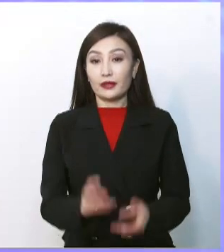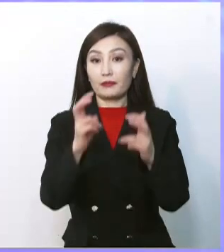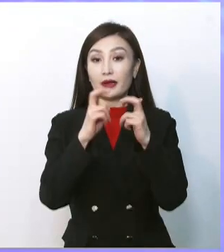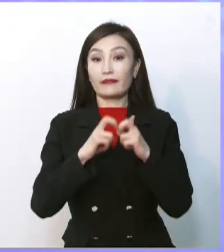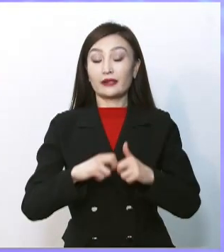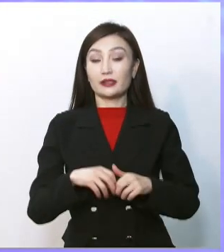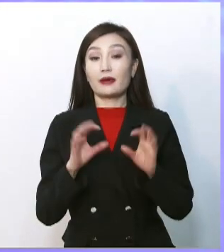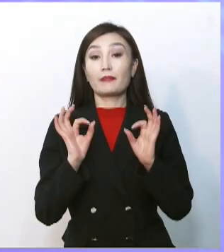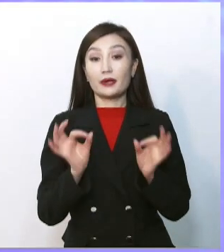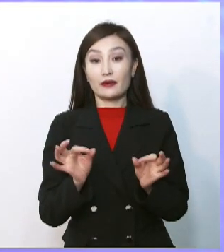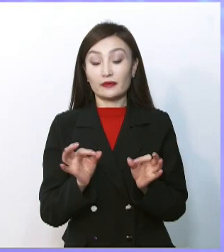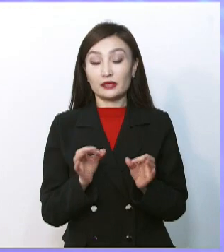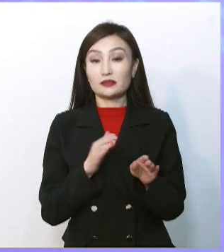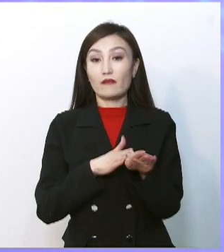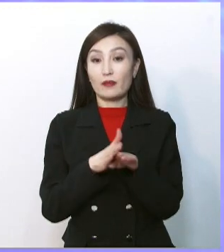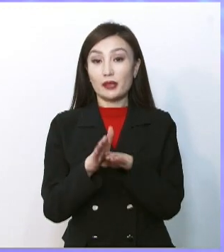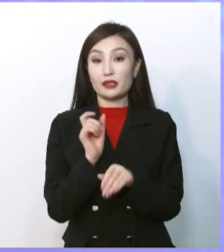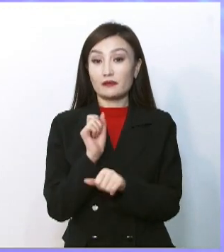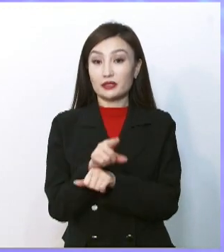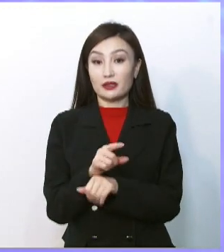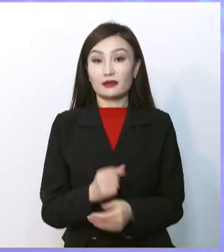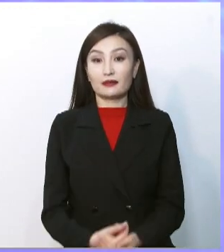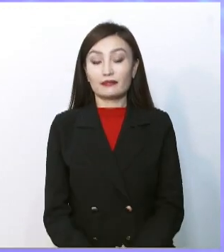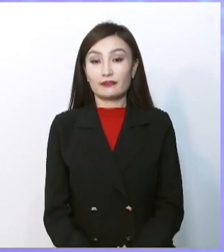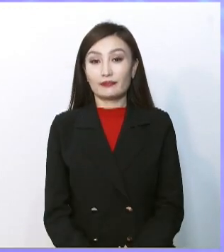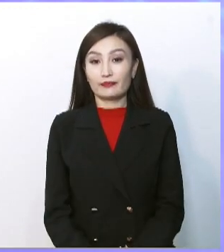Проверьте правильность выполненного задания.